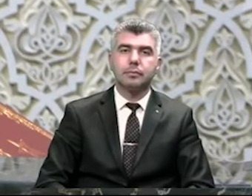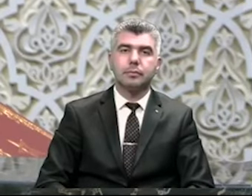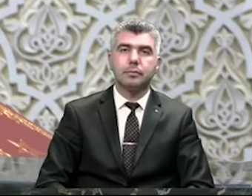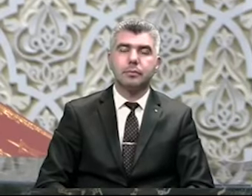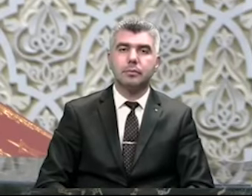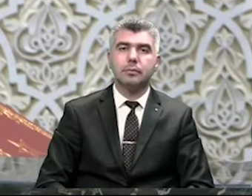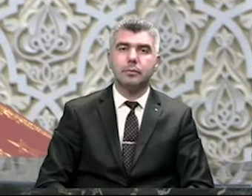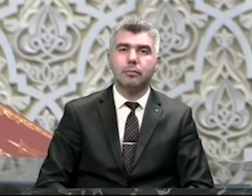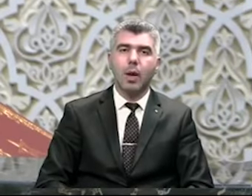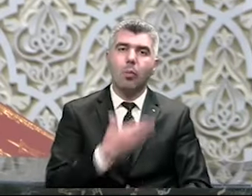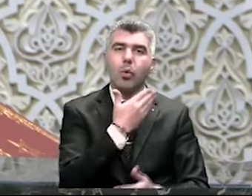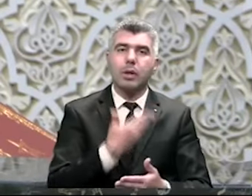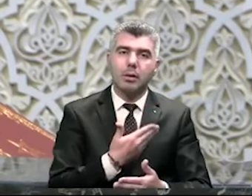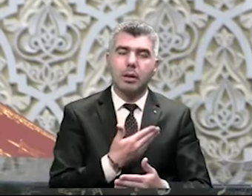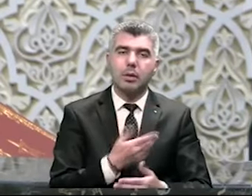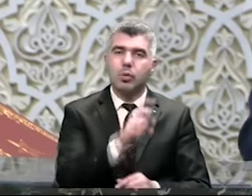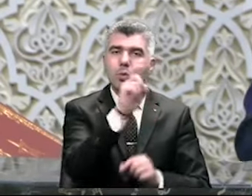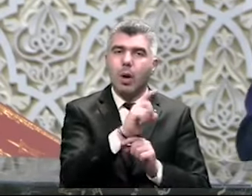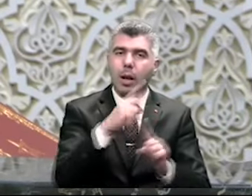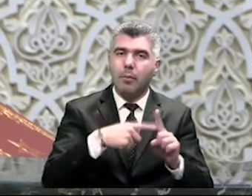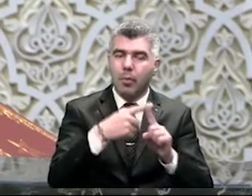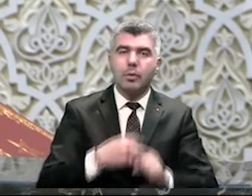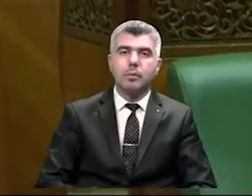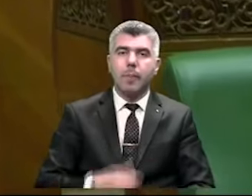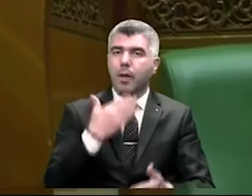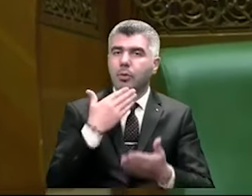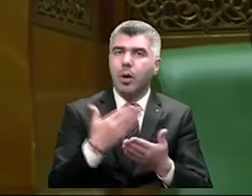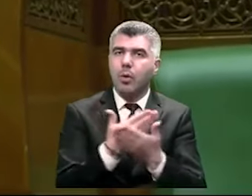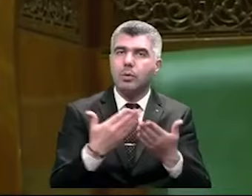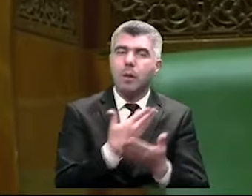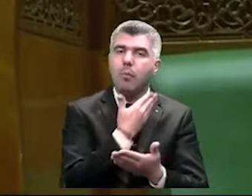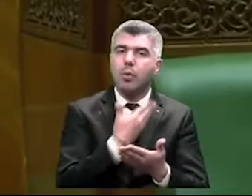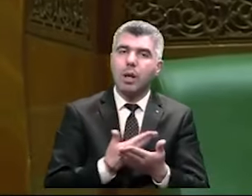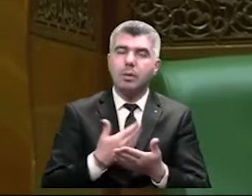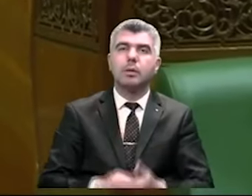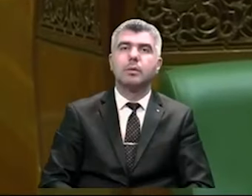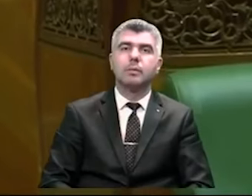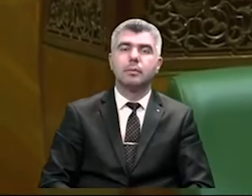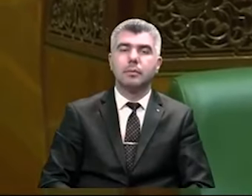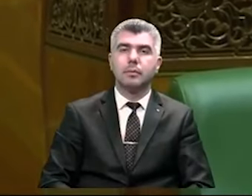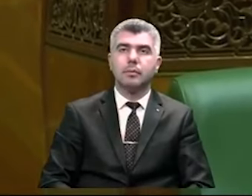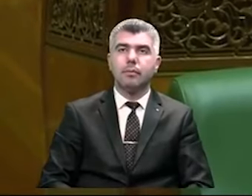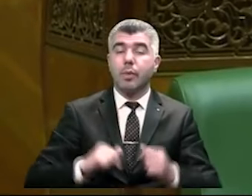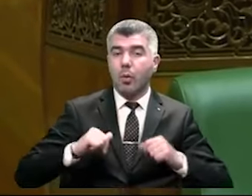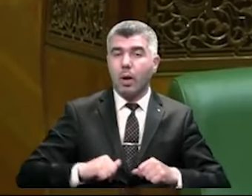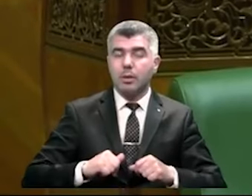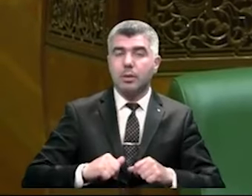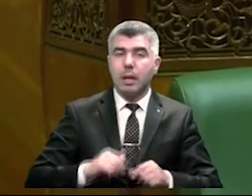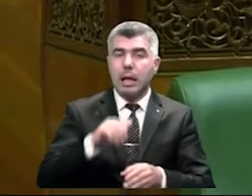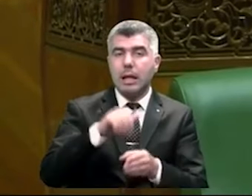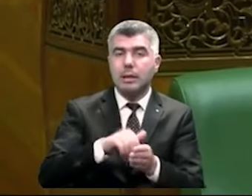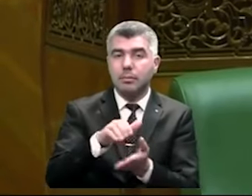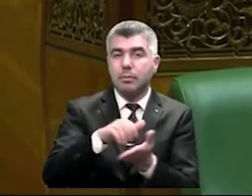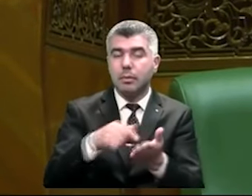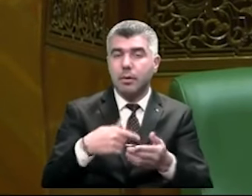تفضل شكرا سيد الرئيس المحترم السيد الوزير المحترم السيدات والساده المستشارين المحترمين السيد الوزير لا يسعنا في فريق الاصاله